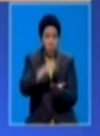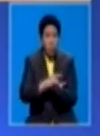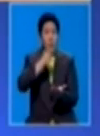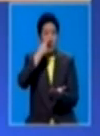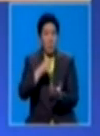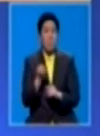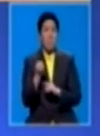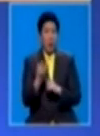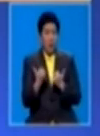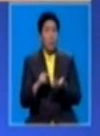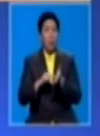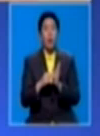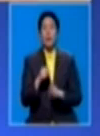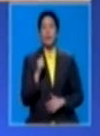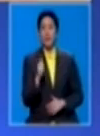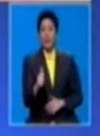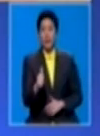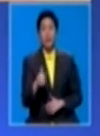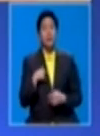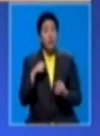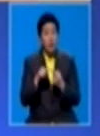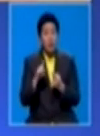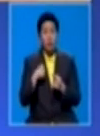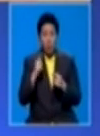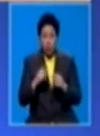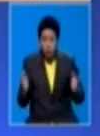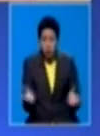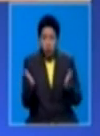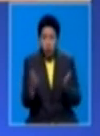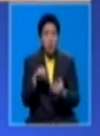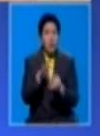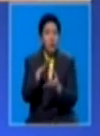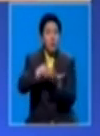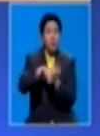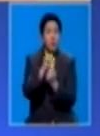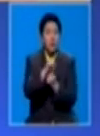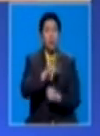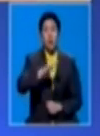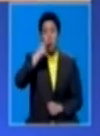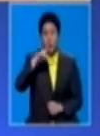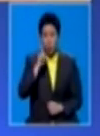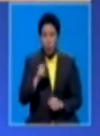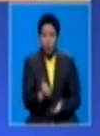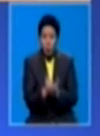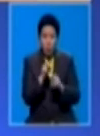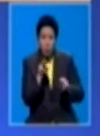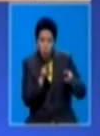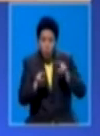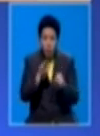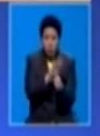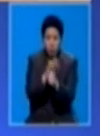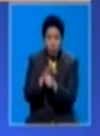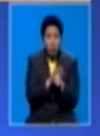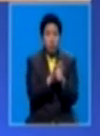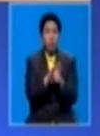ากถือว่าเป็นสิ่งที่ดีที่เขาจะมาช่วยกระตุ้นเศรษฐกิจของเราทุกคนก็คงต้องช่วยกันดูแลนะครับในทุกๆมิติ